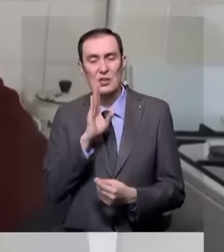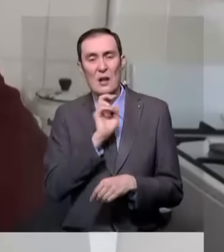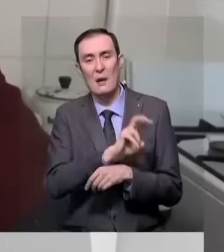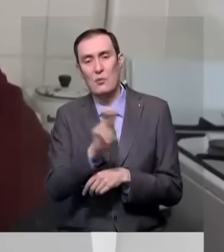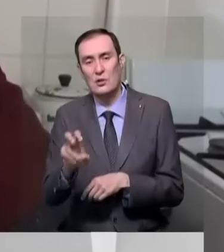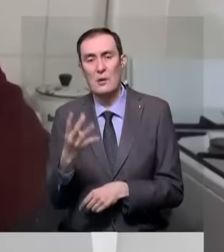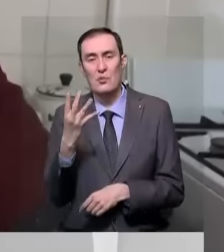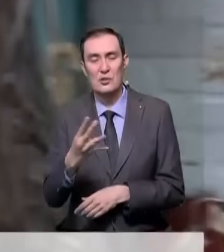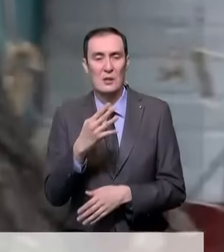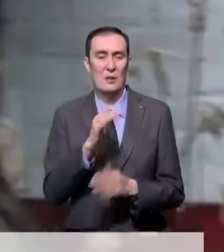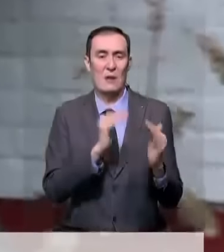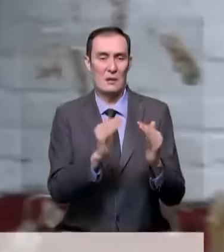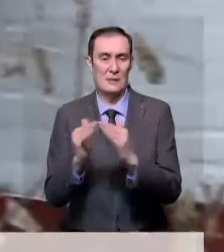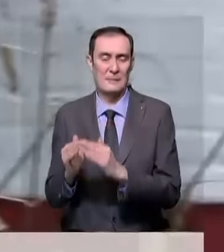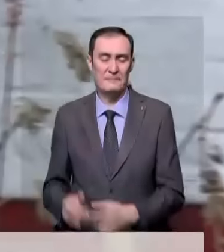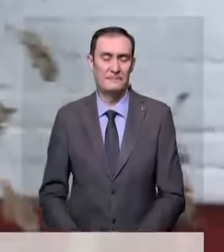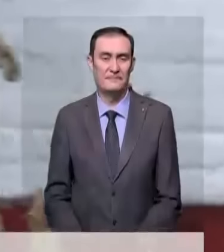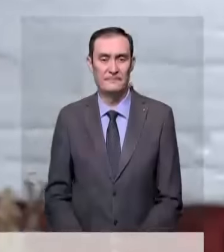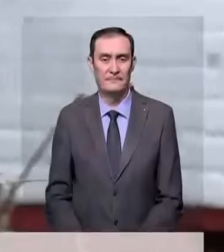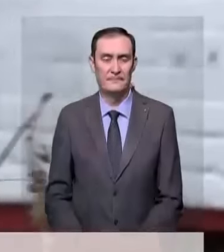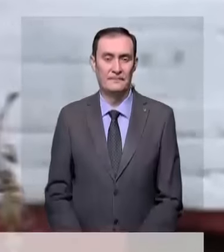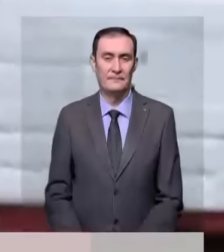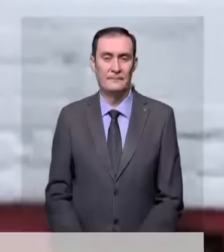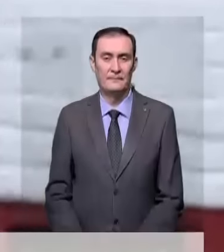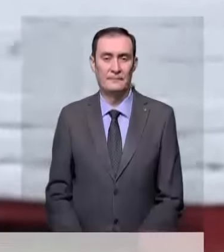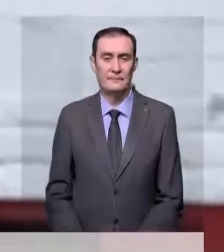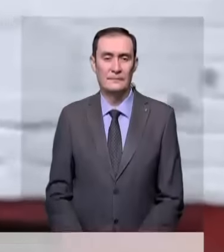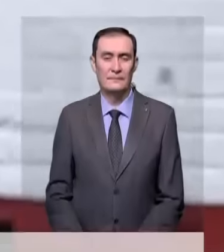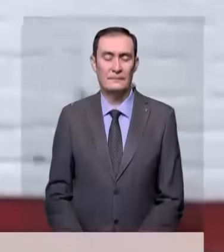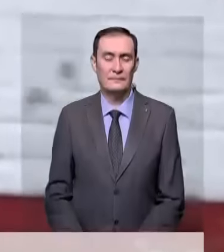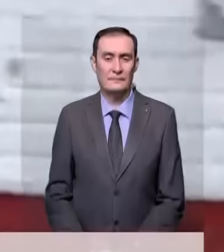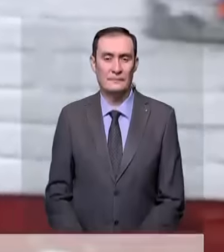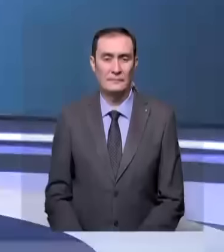обходит по 4 адреса. Наталья Волкова, Коныш Казбеков, Петропавловск, 24KZ.